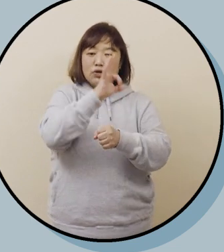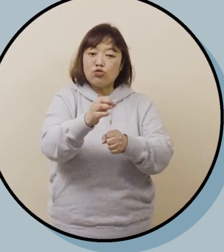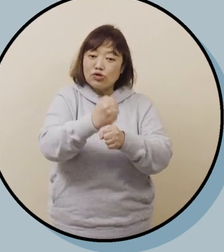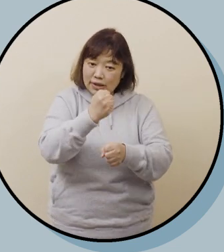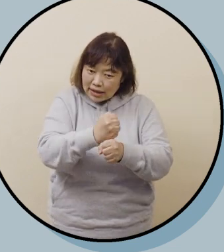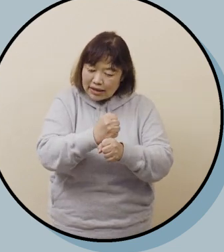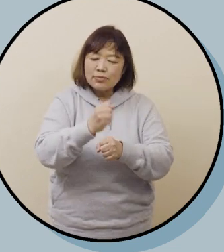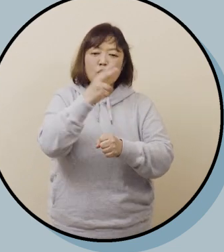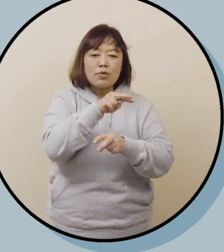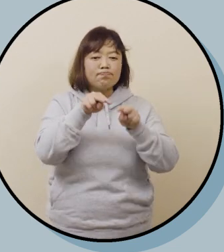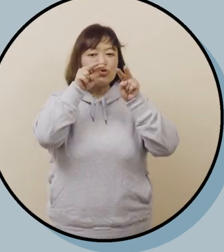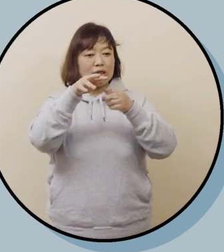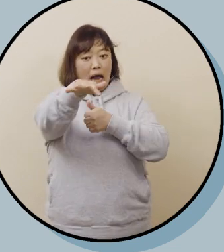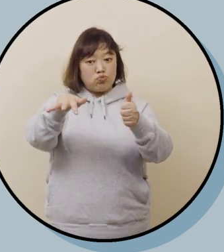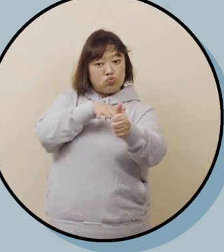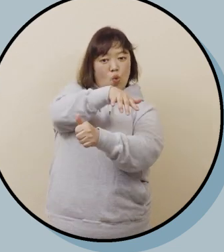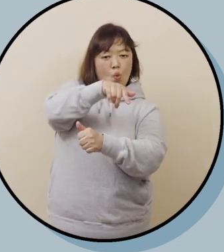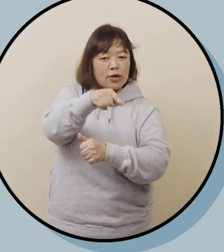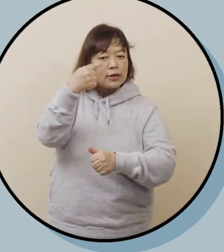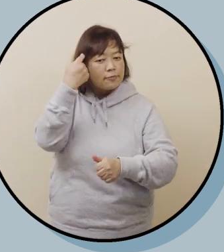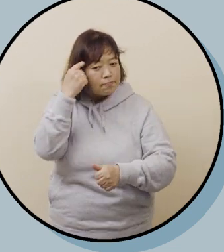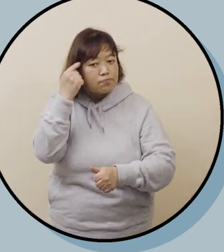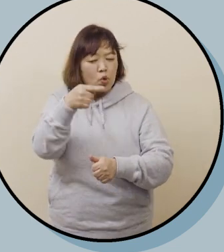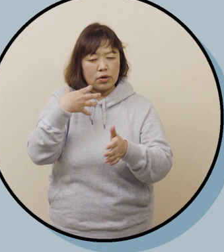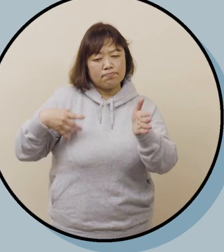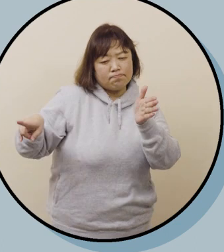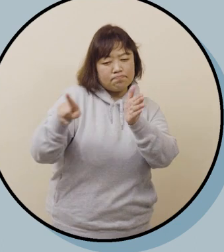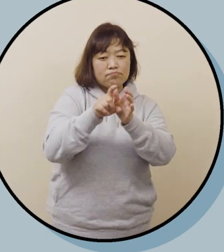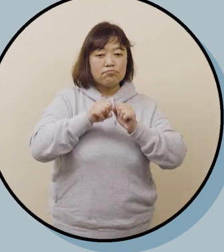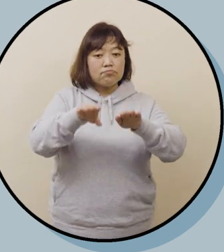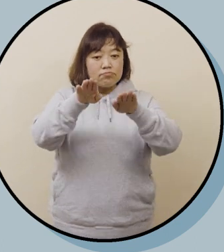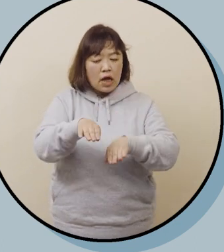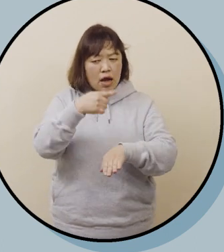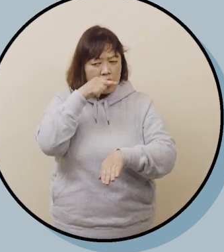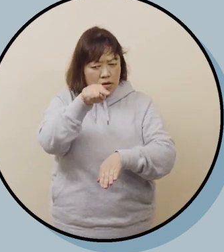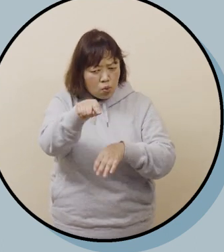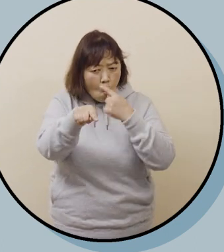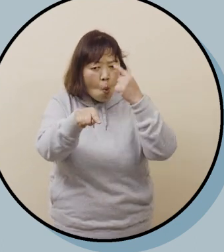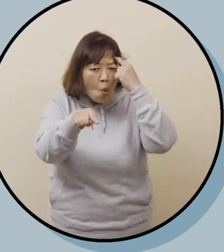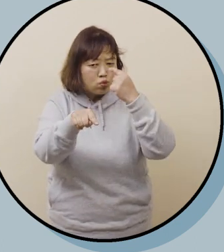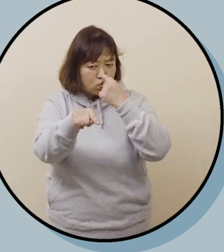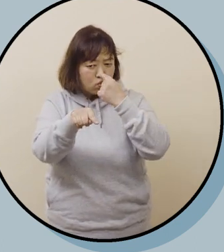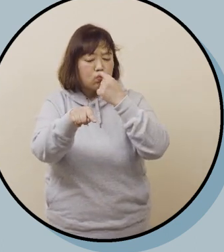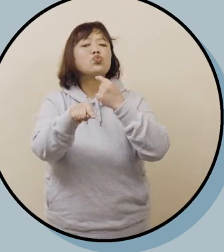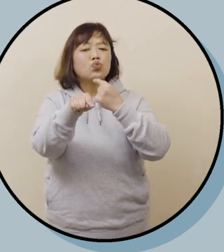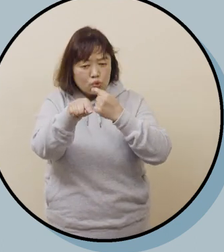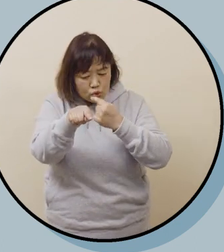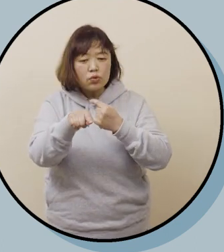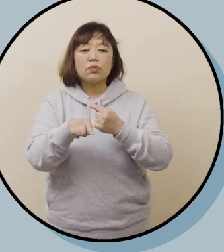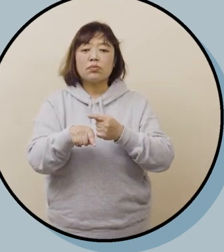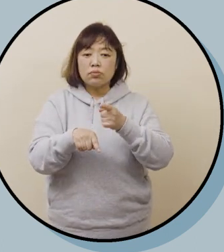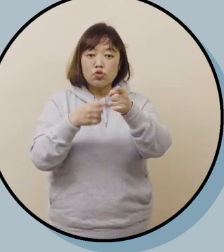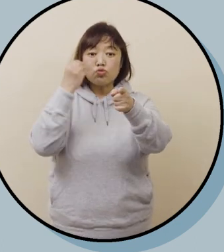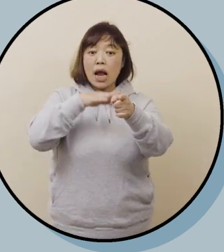施設と協働して作品を作ったりあとは鑑賞環境について考えたりというようなことをこれまでやってきてるのか